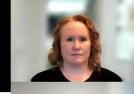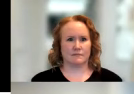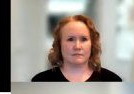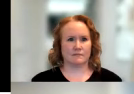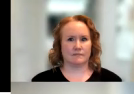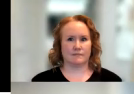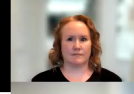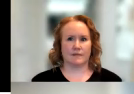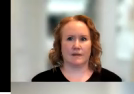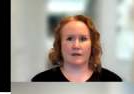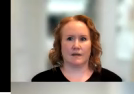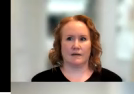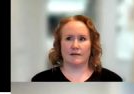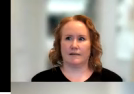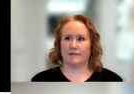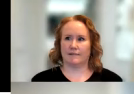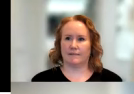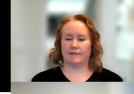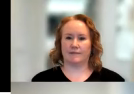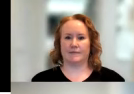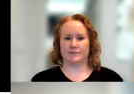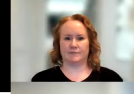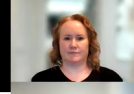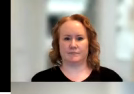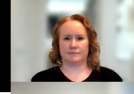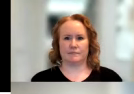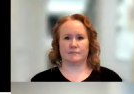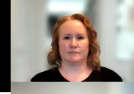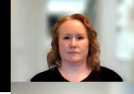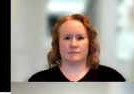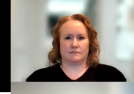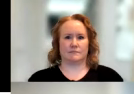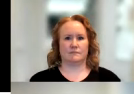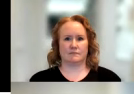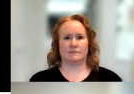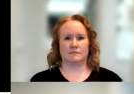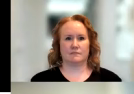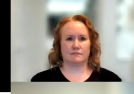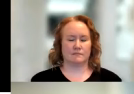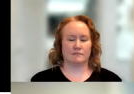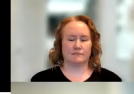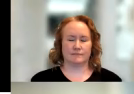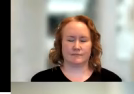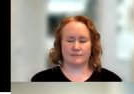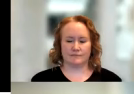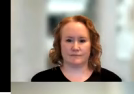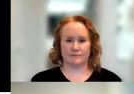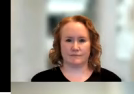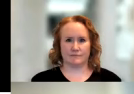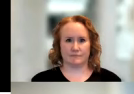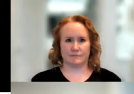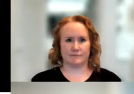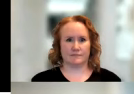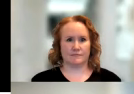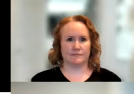fall litt med bilder her også, hva som kjente produkter innenfor disse kategoriene da. Så den første så det egentlig